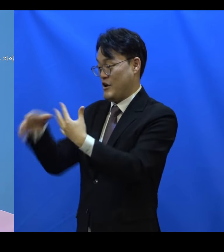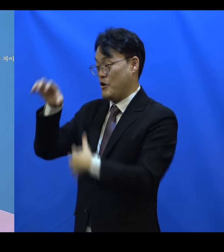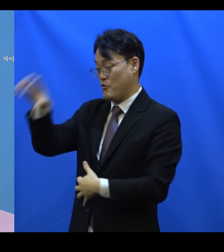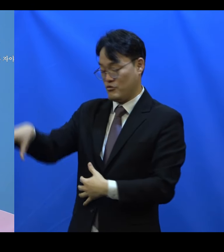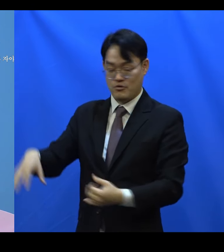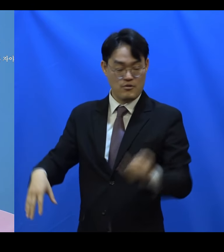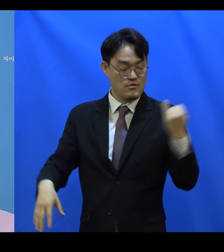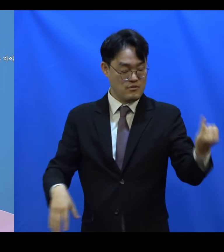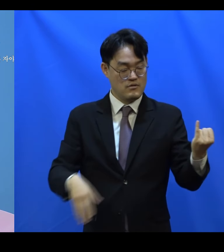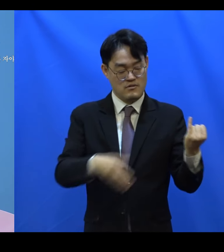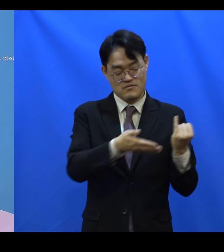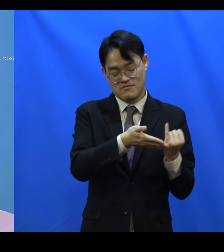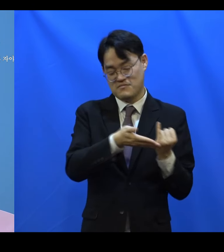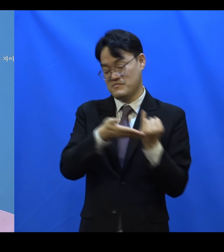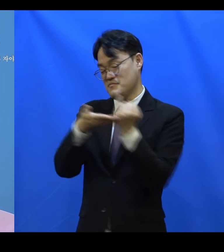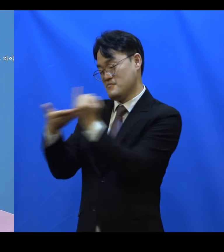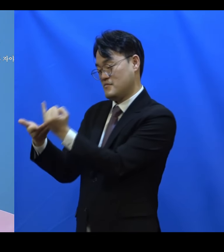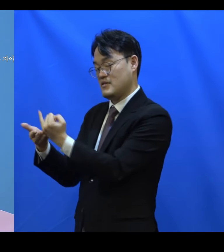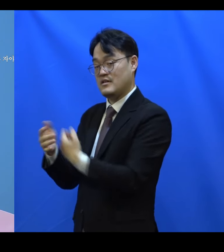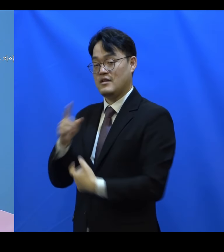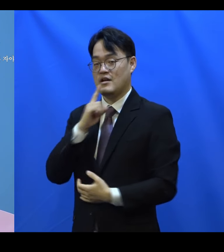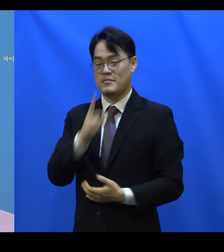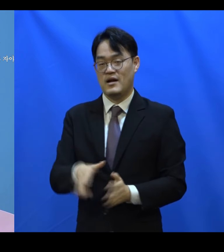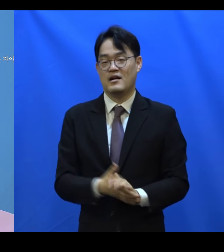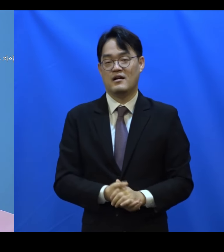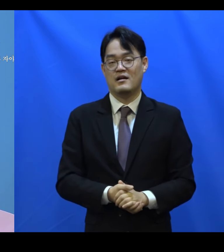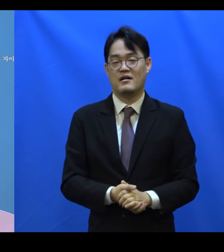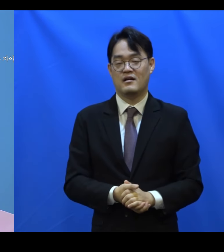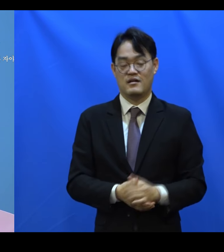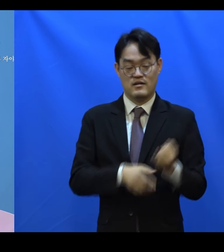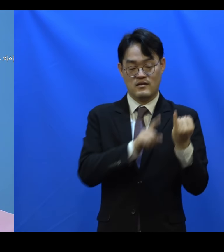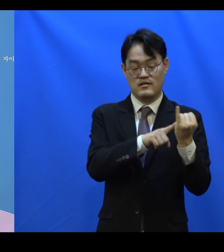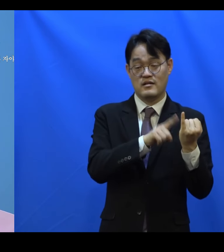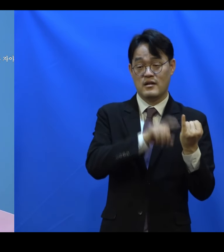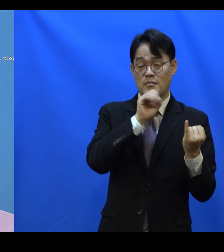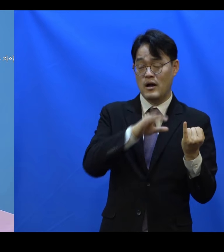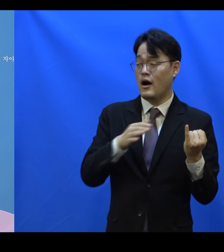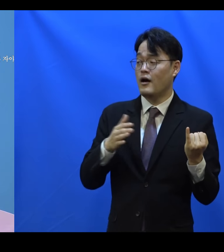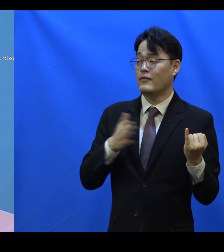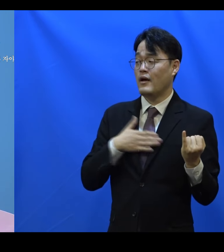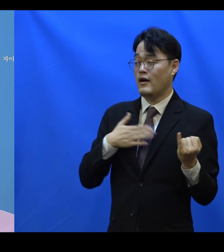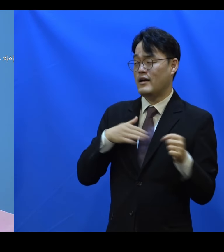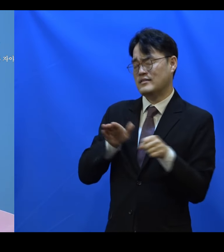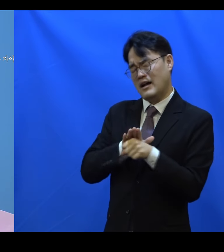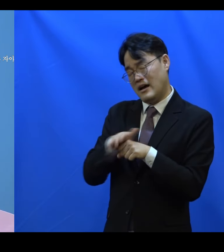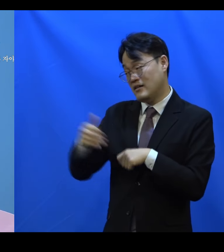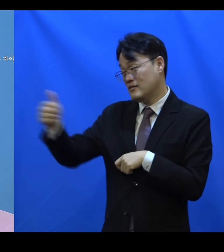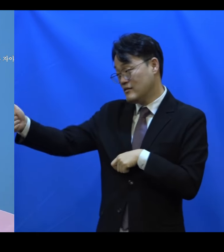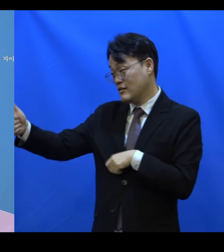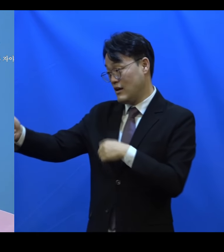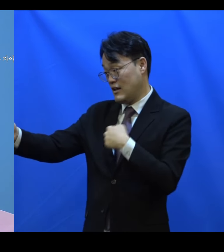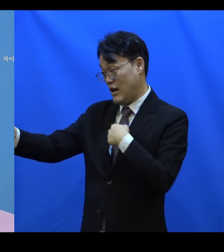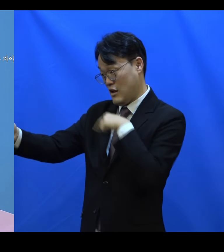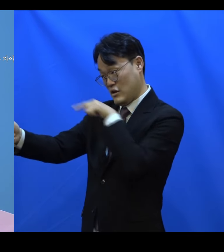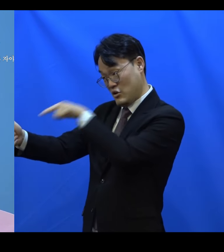술람미의 직접적인 증언이죠. 사랑하는 이가 나를 그 잔치집으로 들어가겠다는